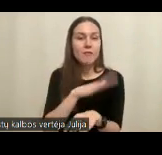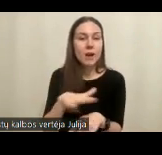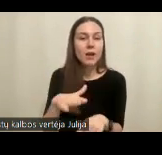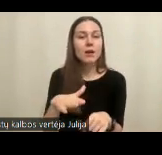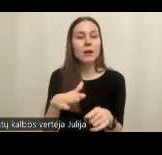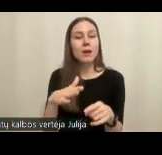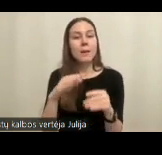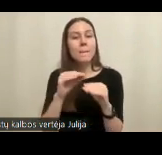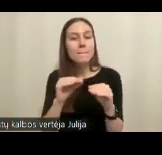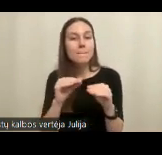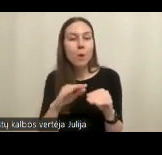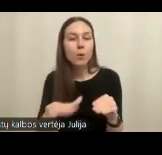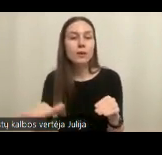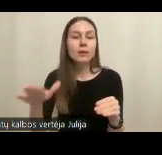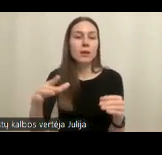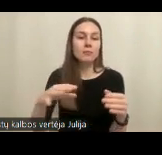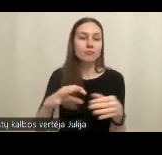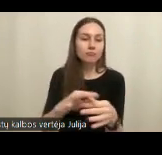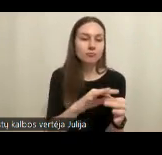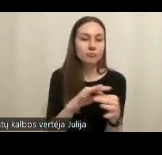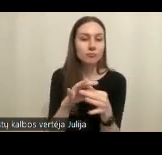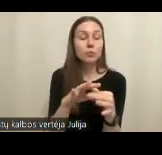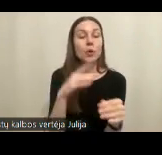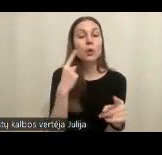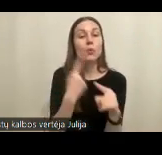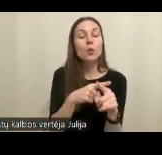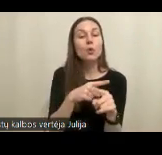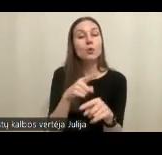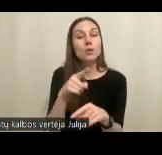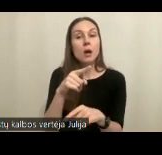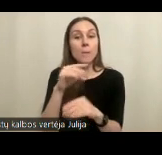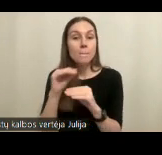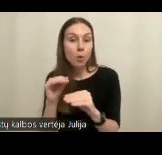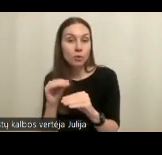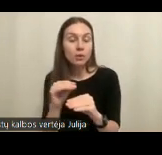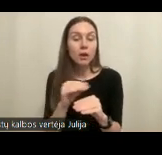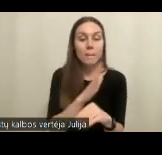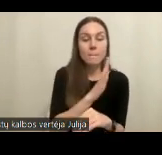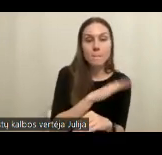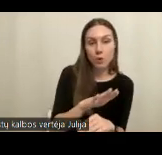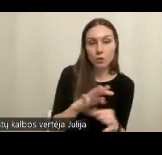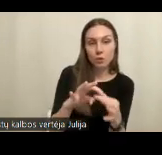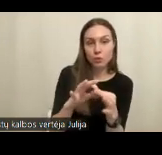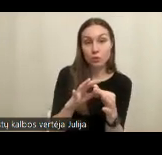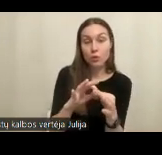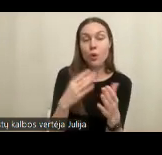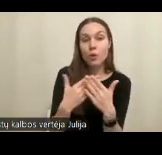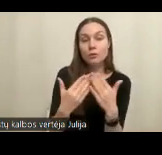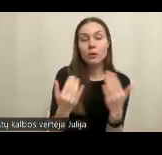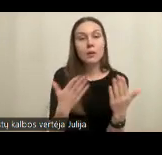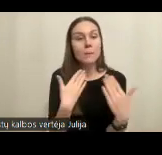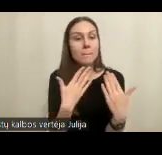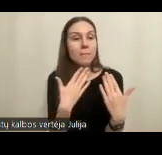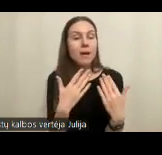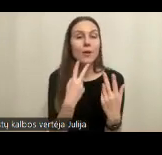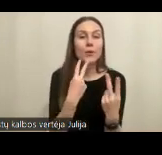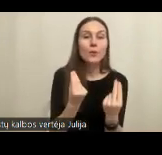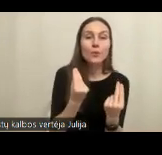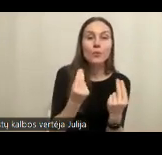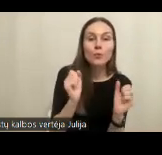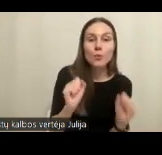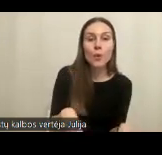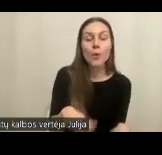mokinius. Ir ne tik juos, bet ir mokytis kartu su mokiniais, nes mes bendraujame ir galime juokauti, galime remtis tuo,